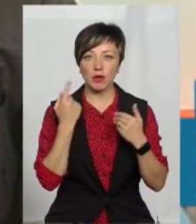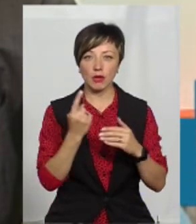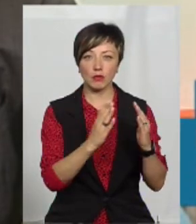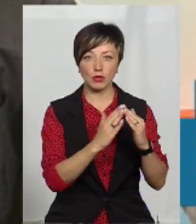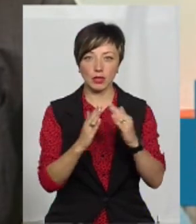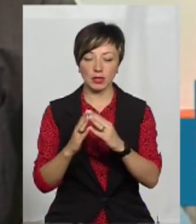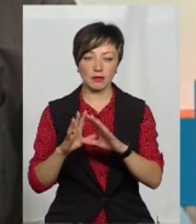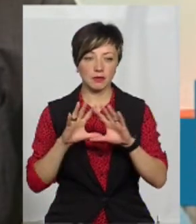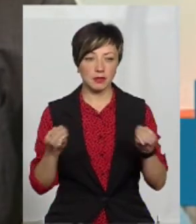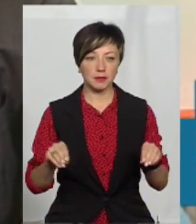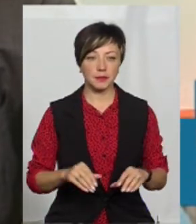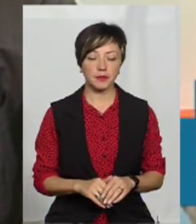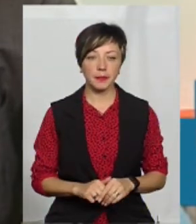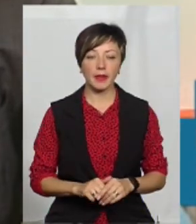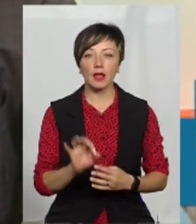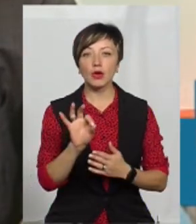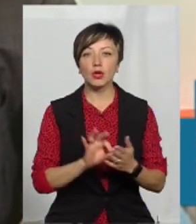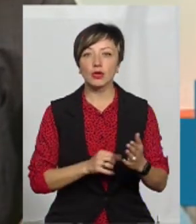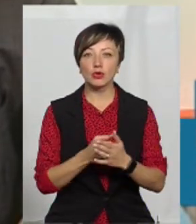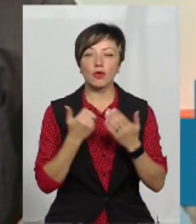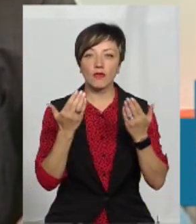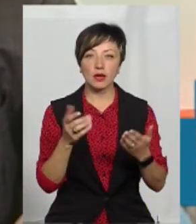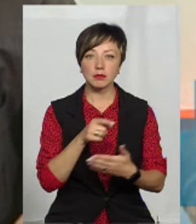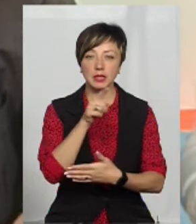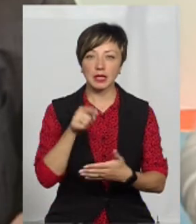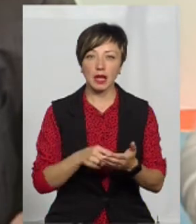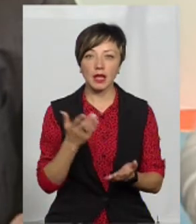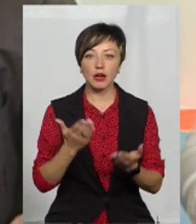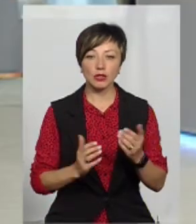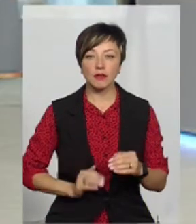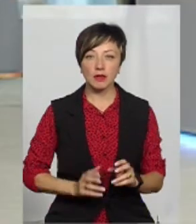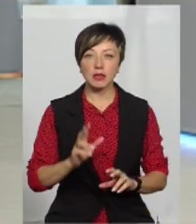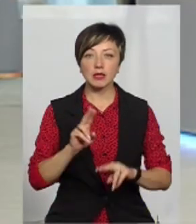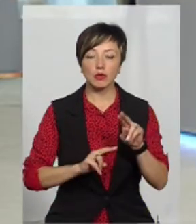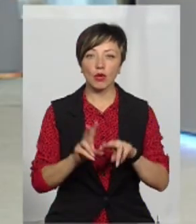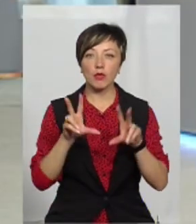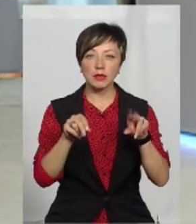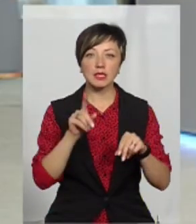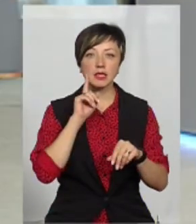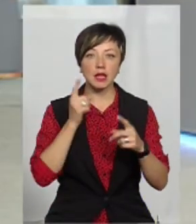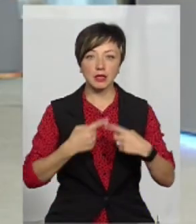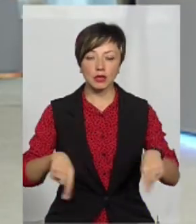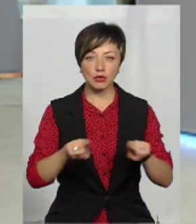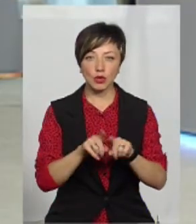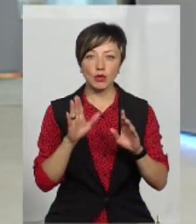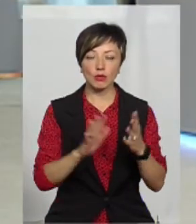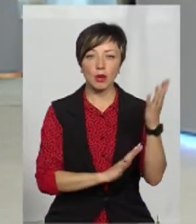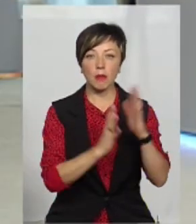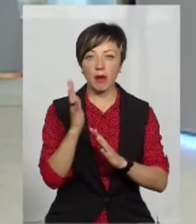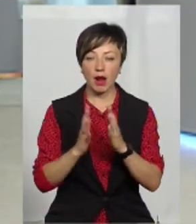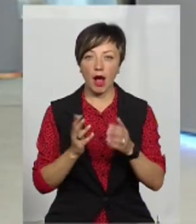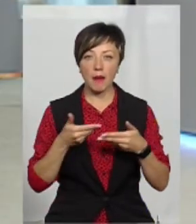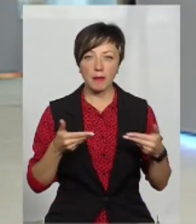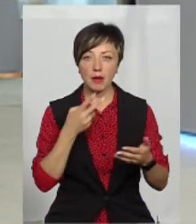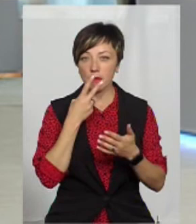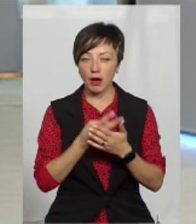будинки. Пане Антоне, одразу до вас таке запитання. Якщо забудовник обіцяє, що буде зелена зона, що буде парк, а